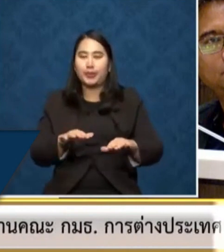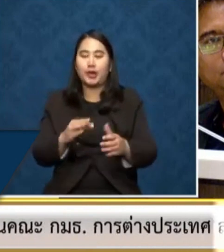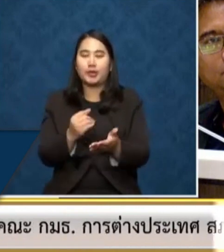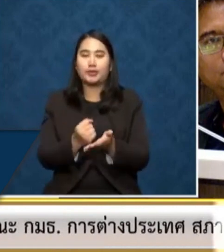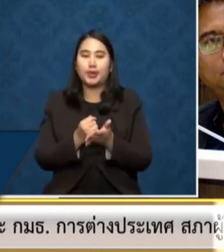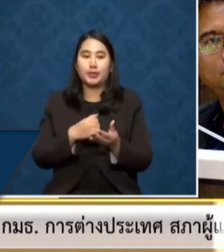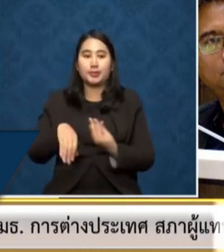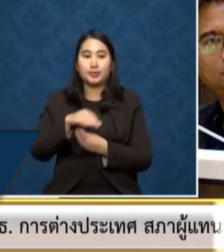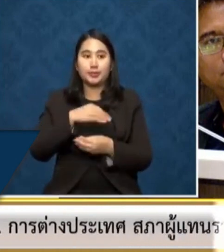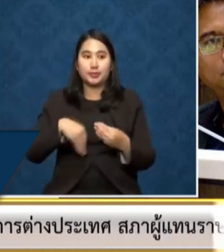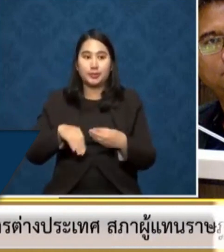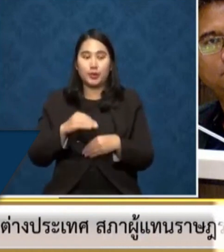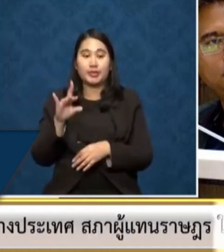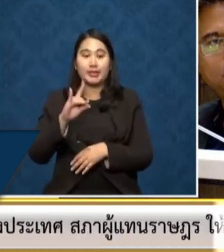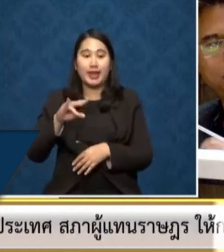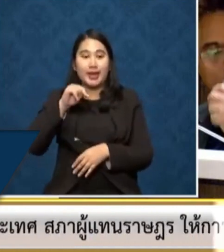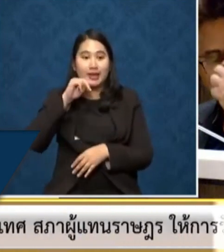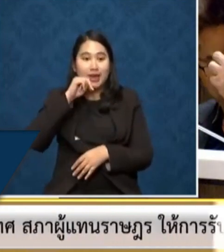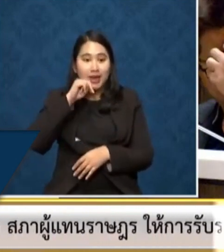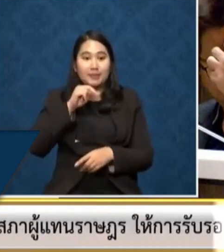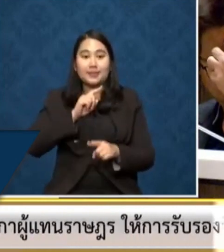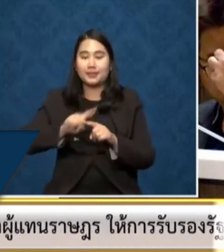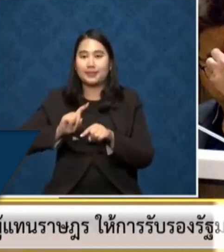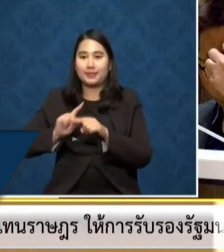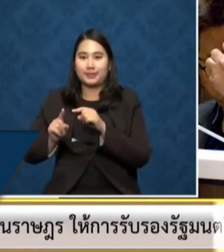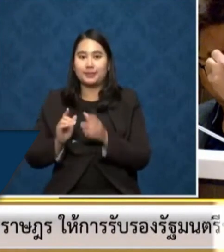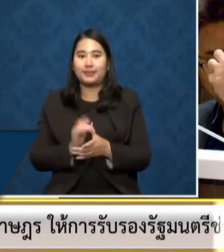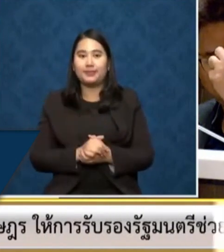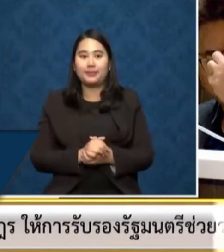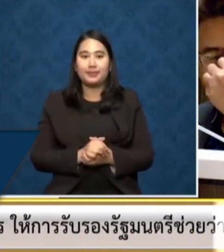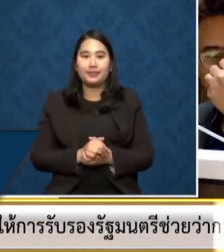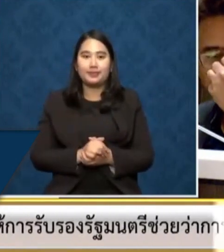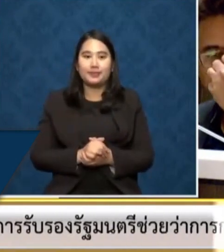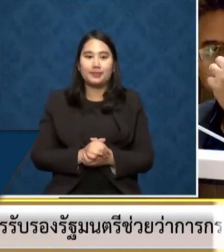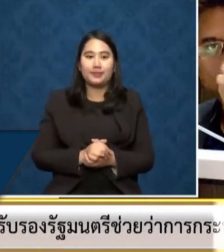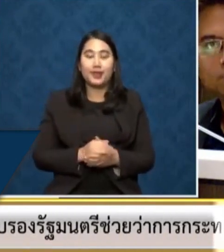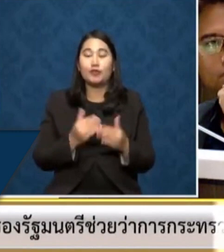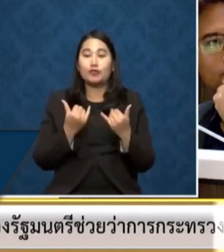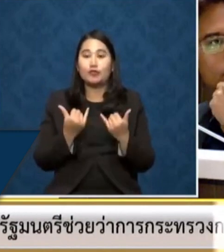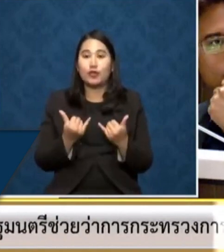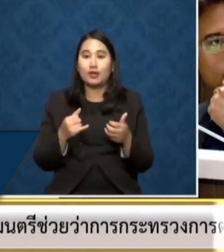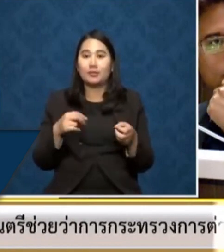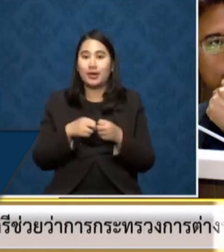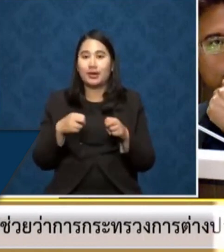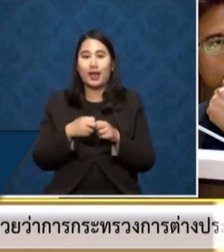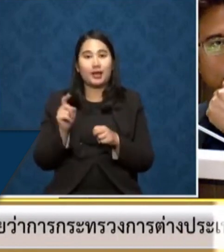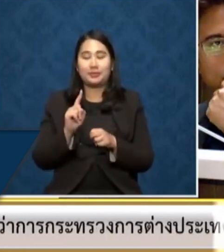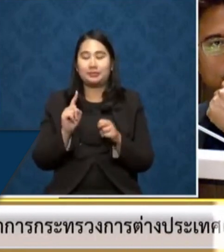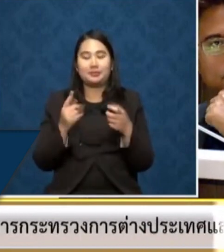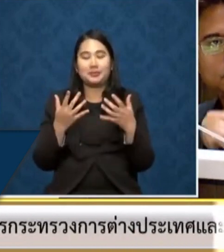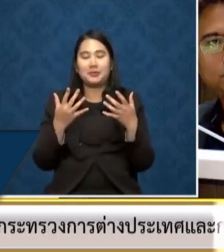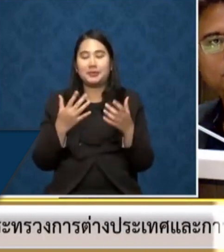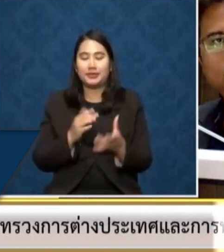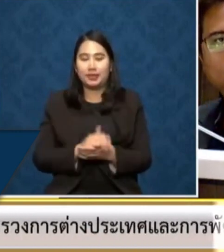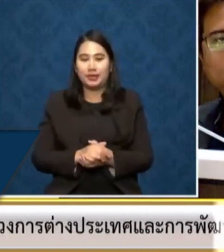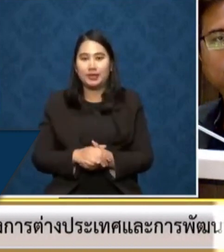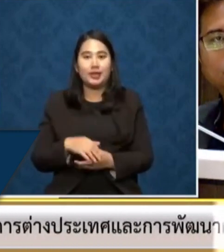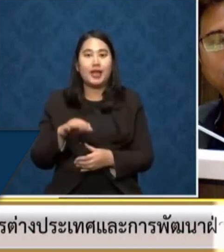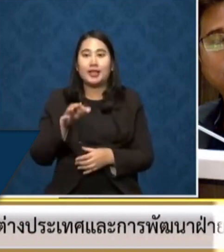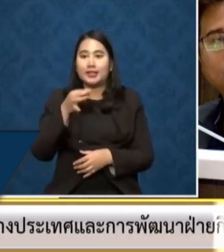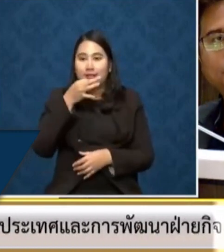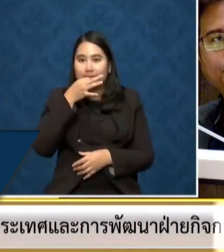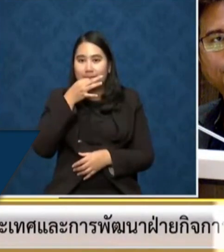ขยายพันธุ์ต่อสัตว์น้ำสัตว์ทะเลนะคะท่านประธานแต่ตอนนี้ไม่มีแล้วค่ะไม่มีสัตว์